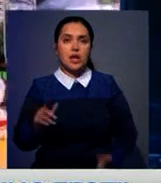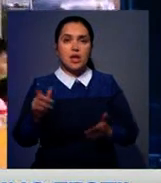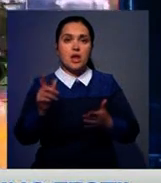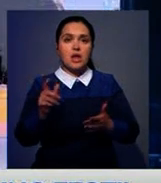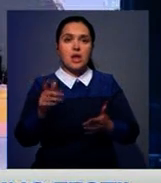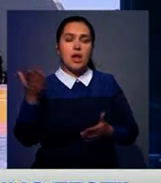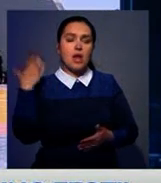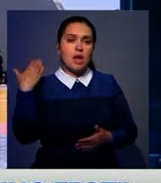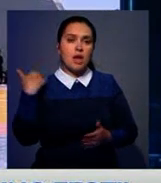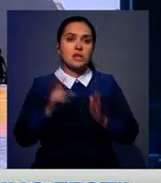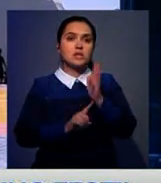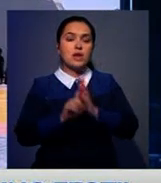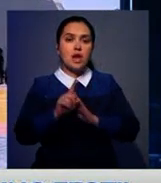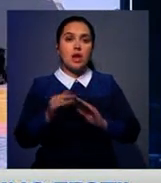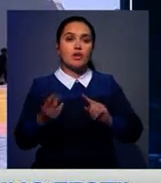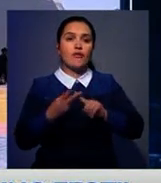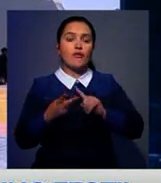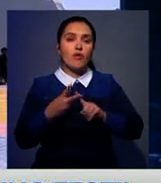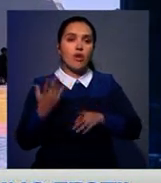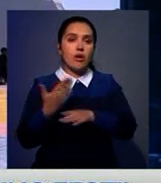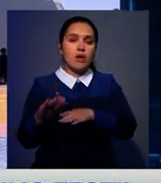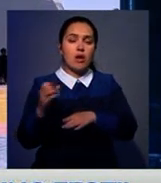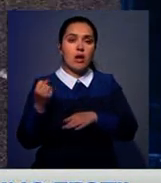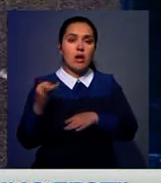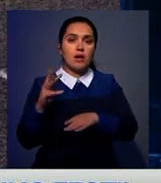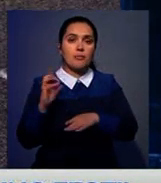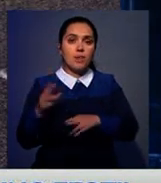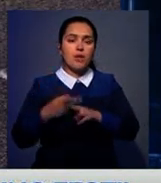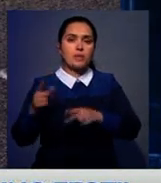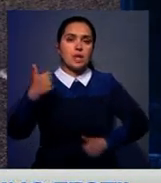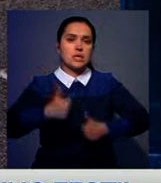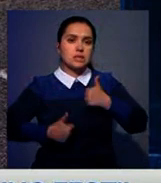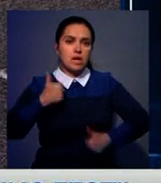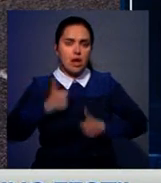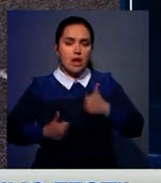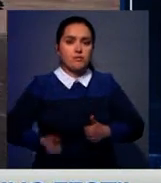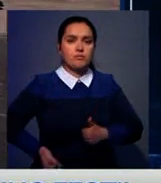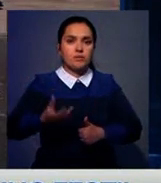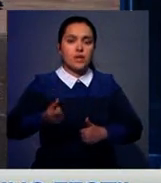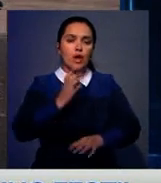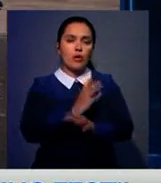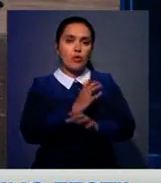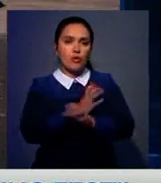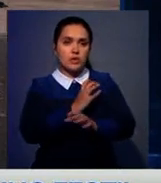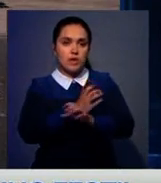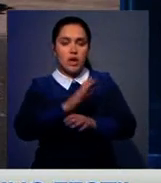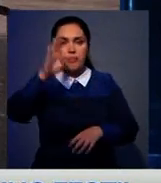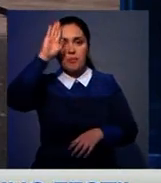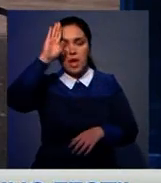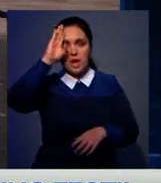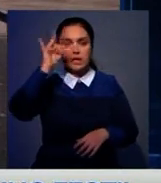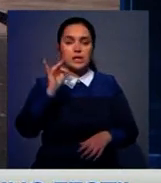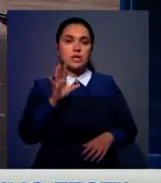делали чуть ли не с первых шагов. Другой аймак, саис, то есть состязание. Здесь и асет, игра в кости. В нее обычно играют мальчишки, но